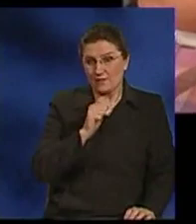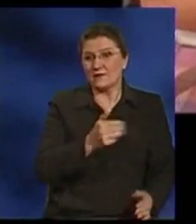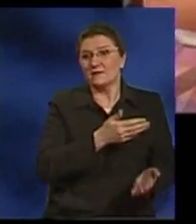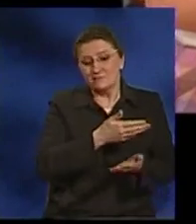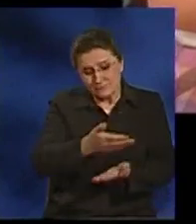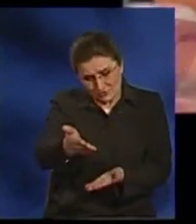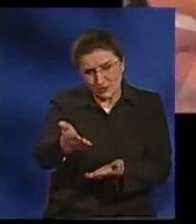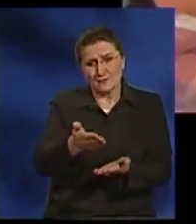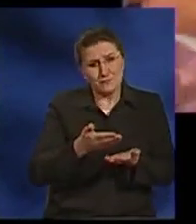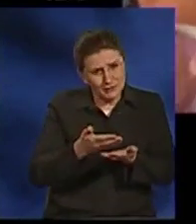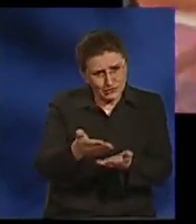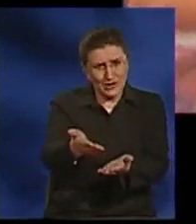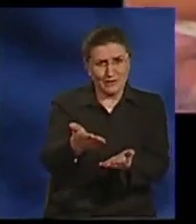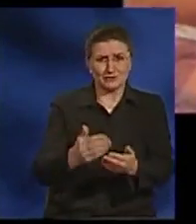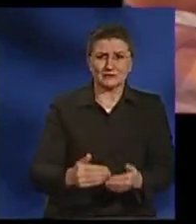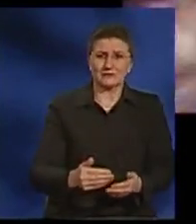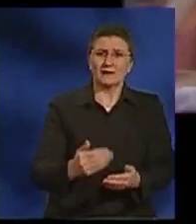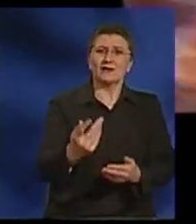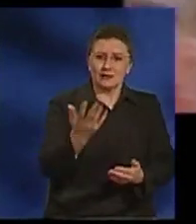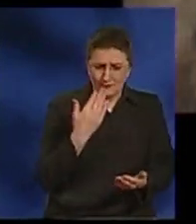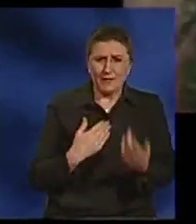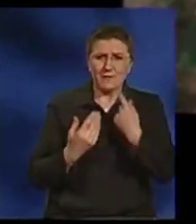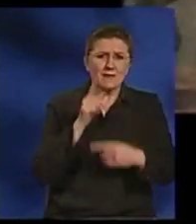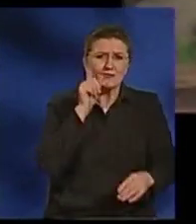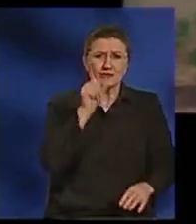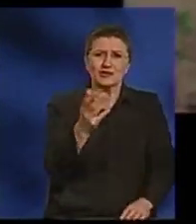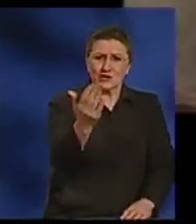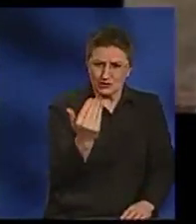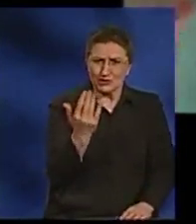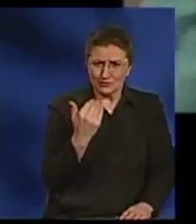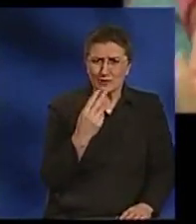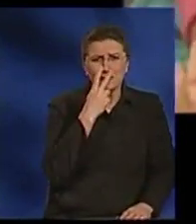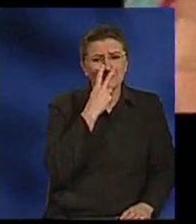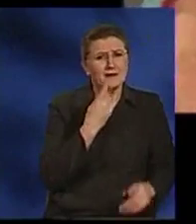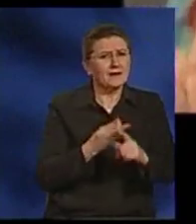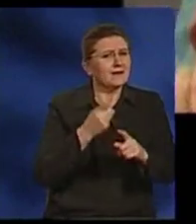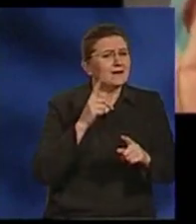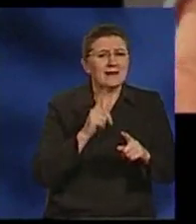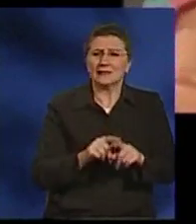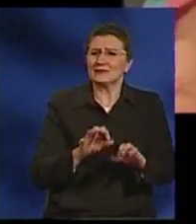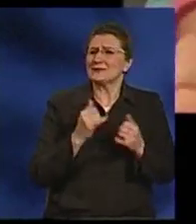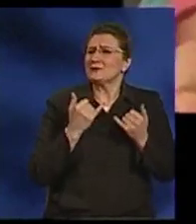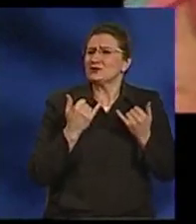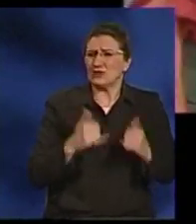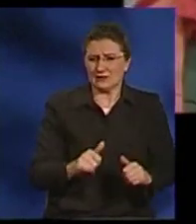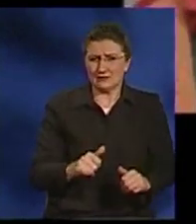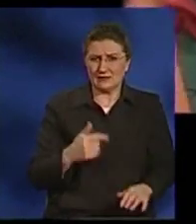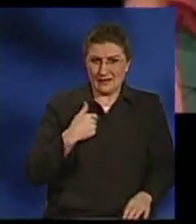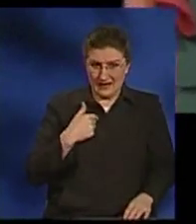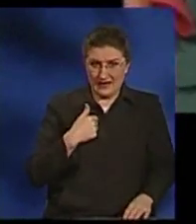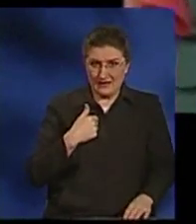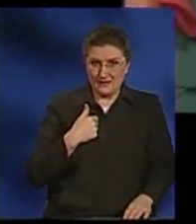там шепчетесь? Ну что, подойди сюда, молодой человек. Слеп, посмотри, этот корешок. что, я что ли?